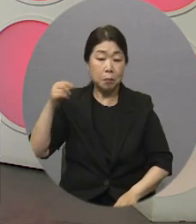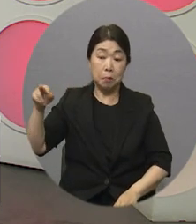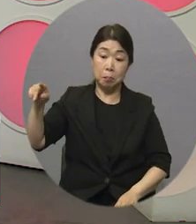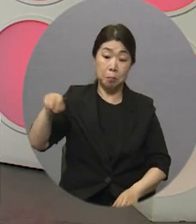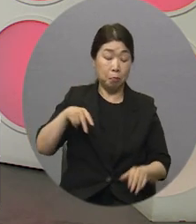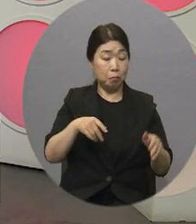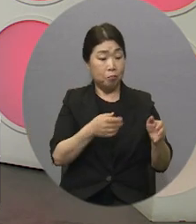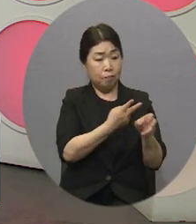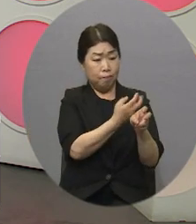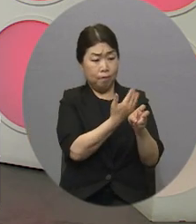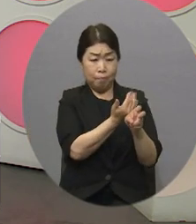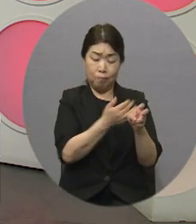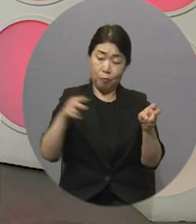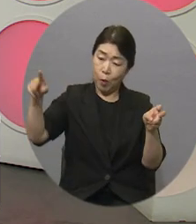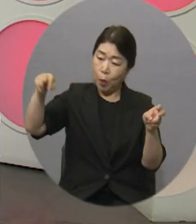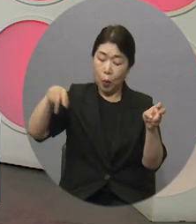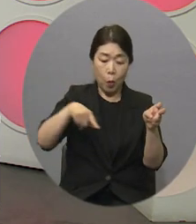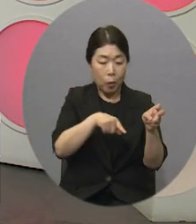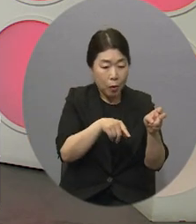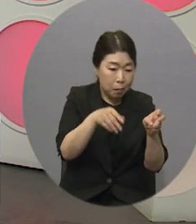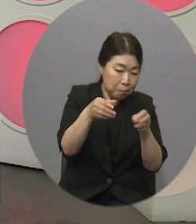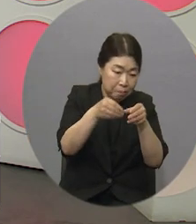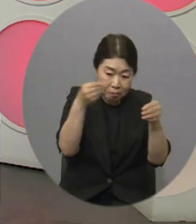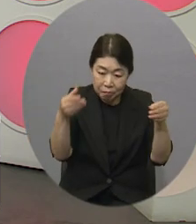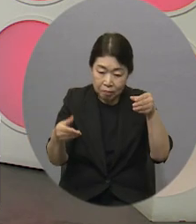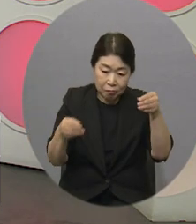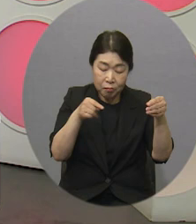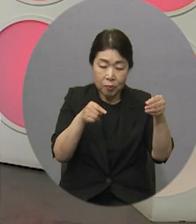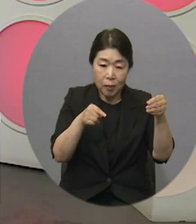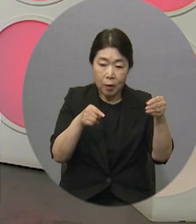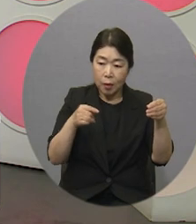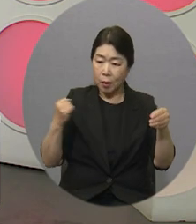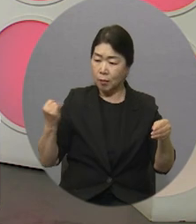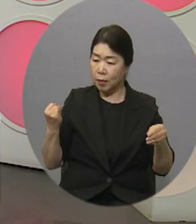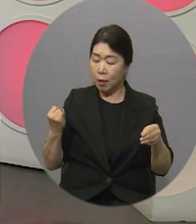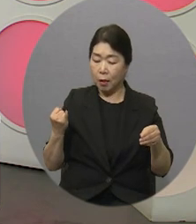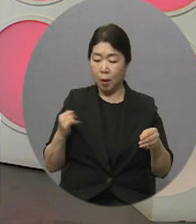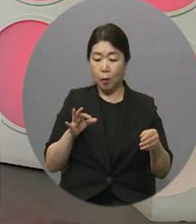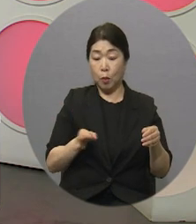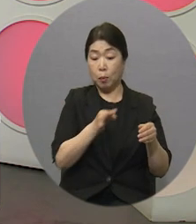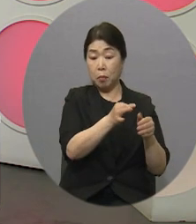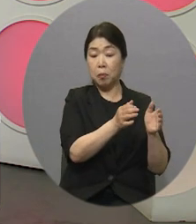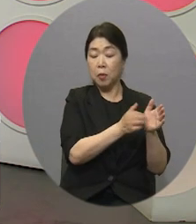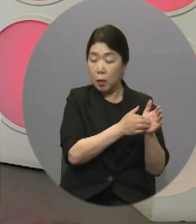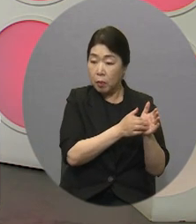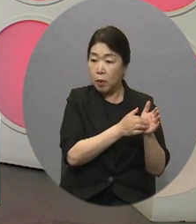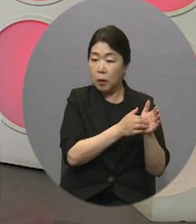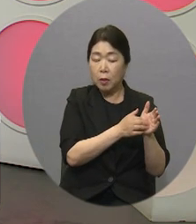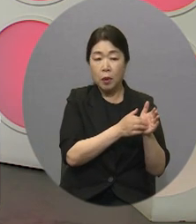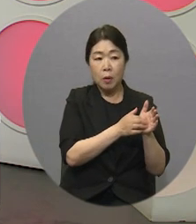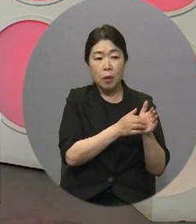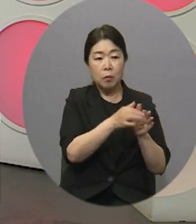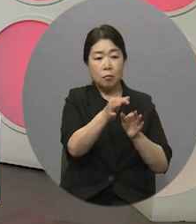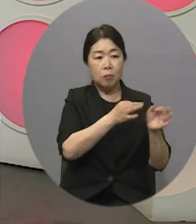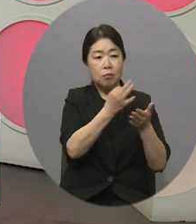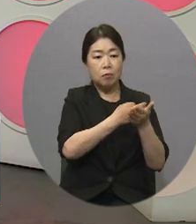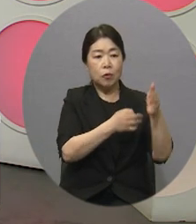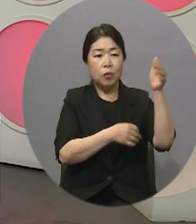멈춰서서 아, 이것저것 골랐습니다. 그런데요, 한 아주머니가 계산을 마치고 가려다 주인